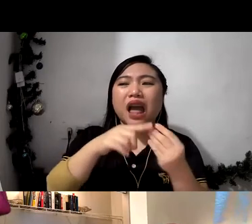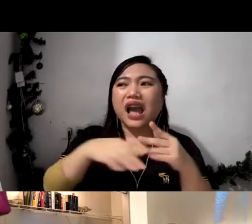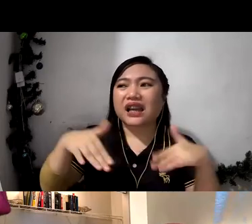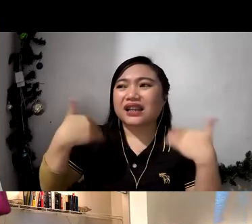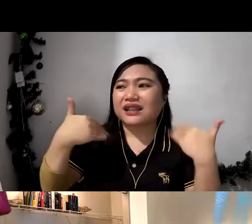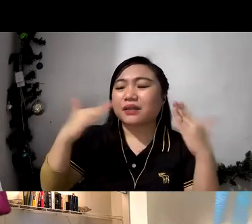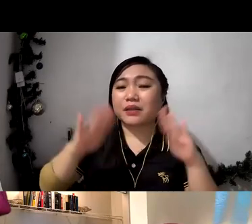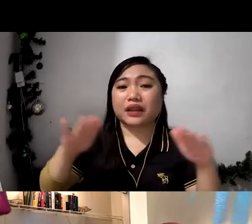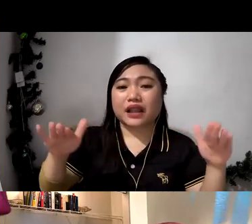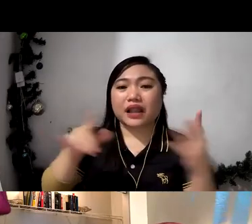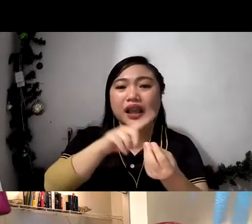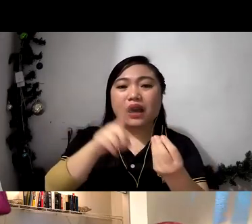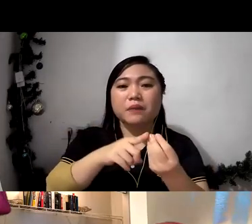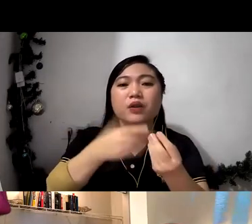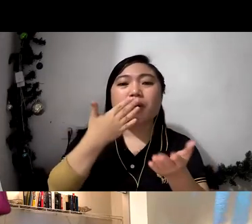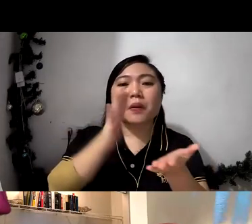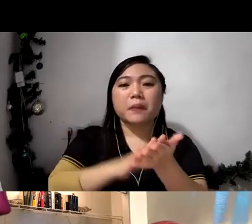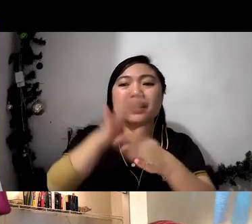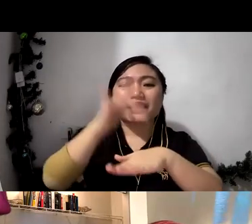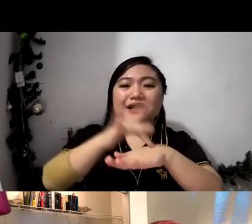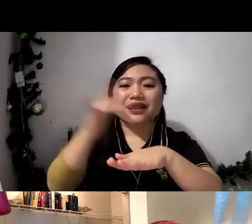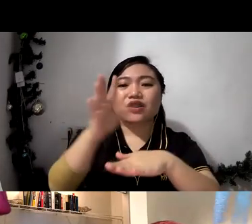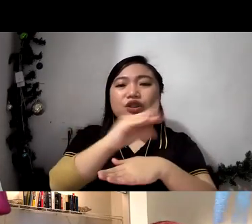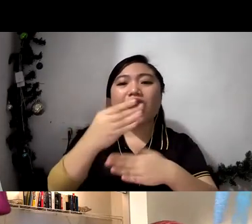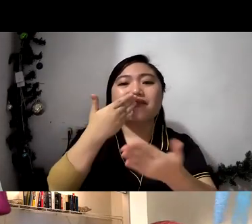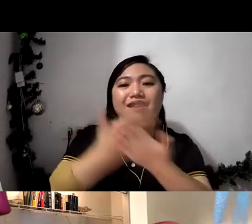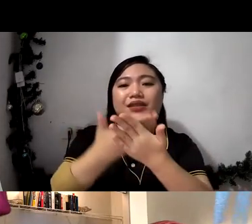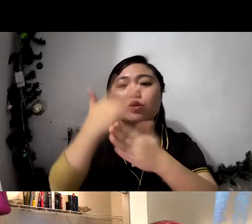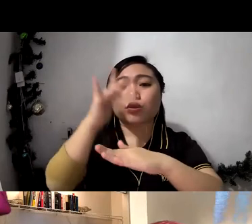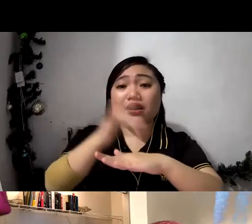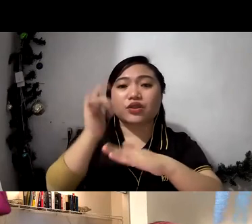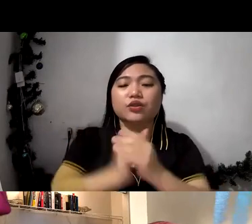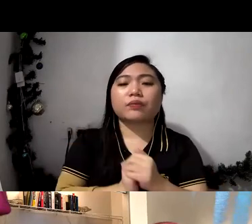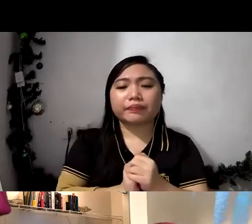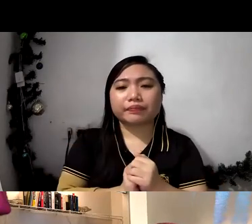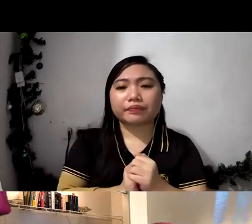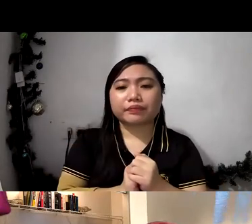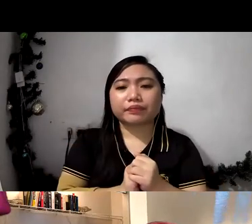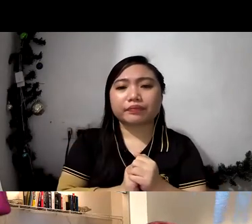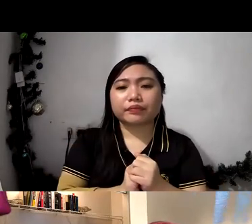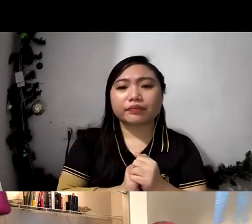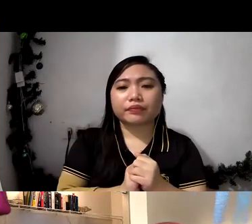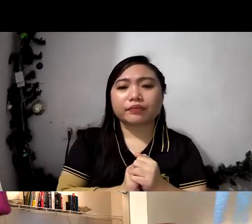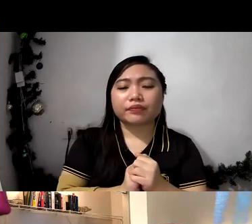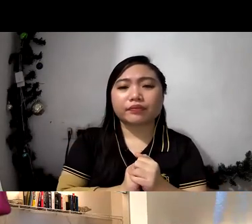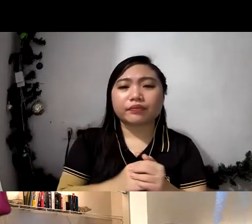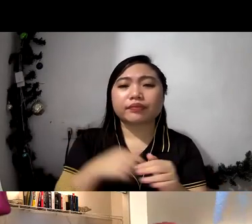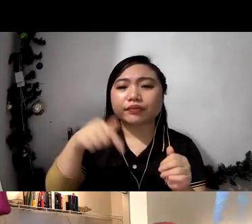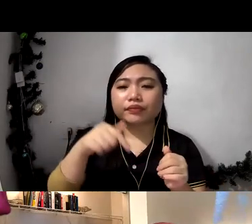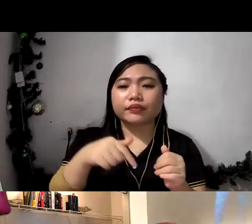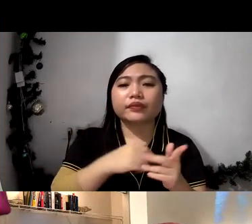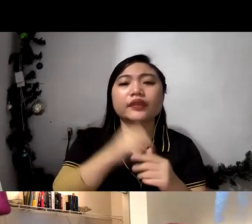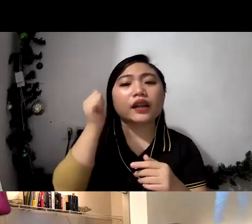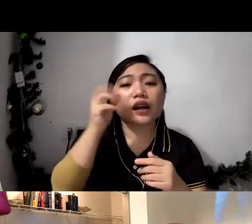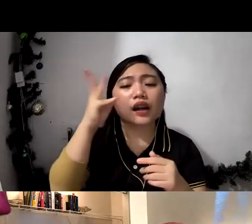against bad touch at saka good touch, no? Lalo yan, ano, where nandito tayo, lalong-lalo na pag nasa opisina